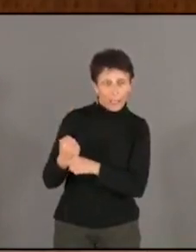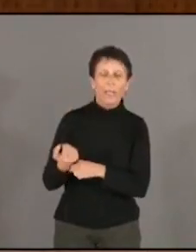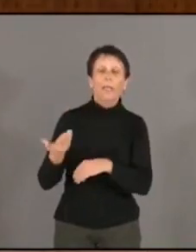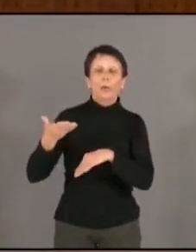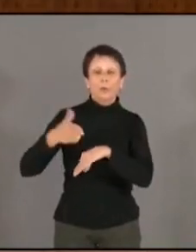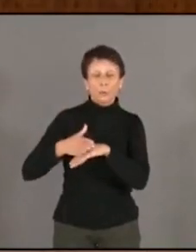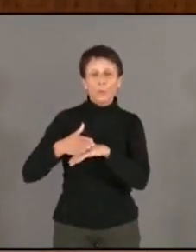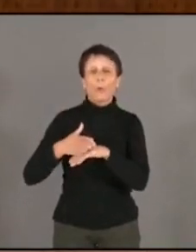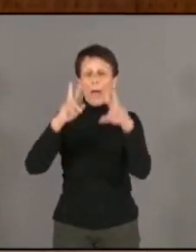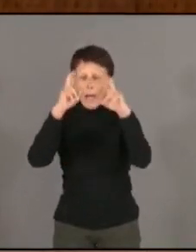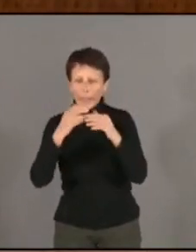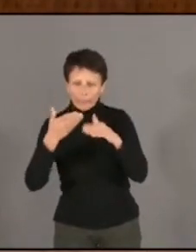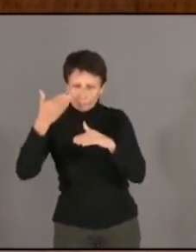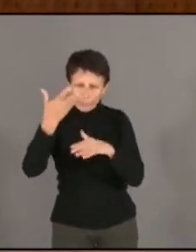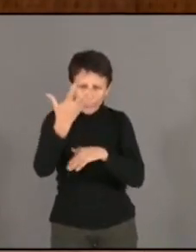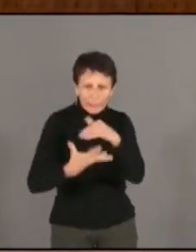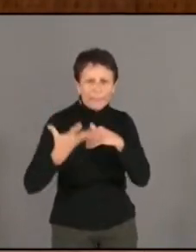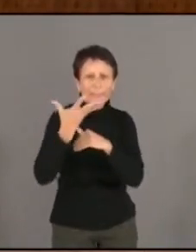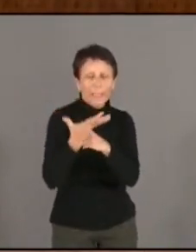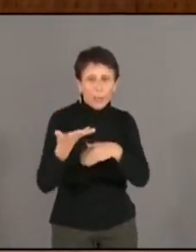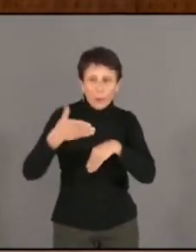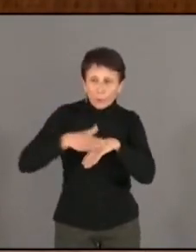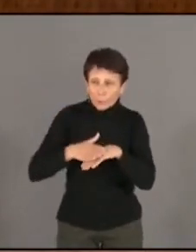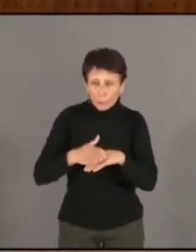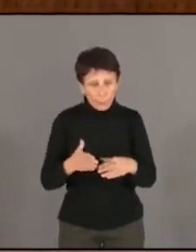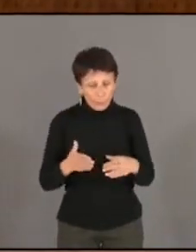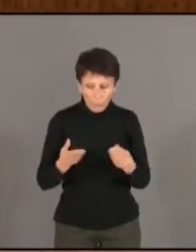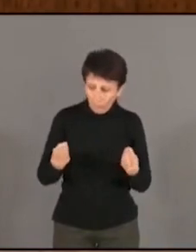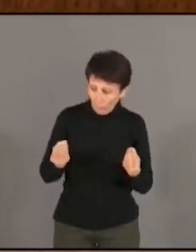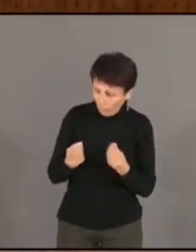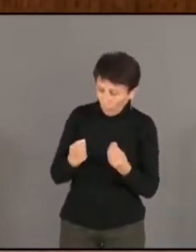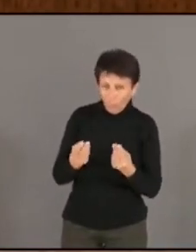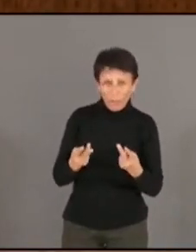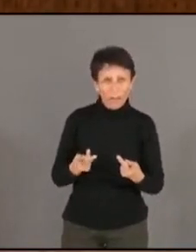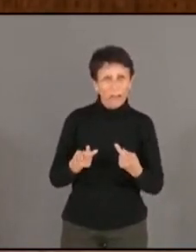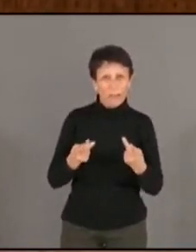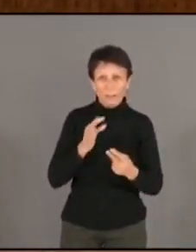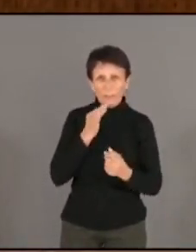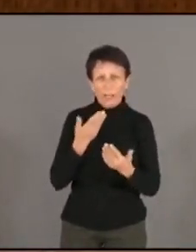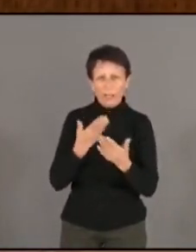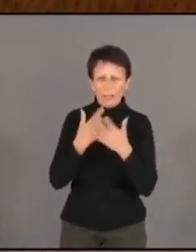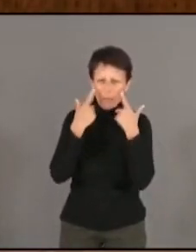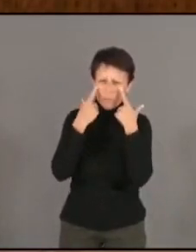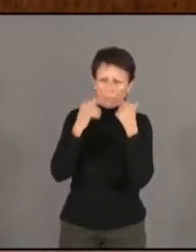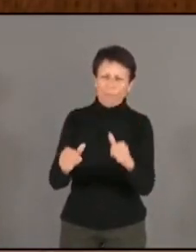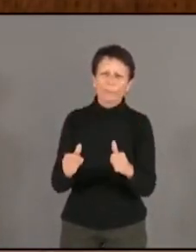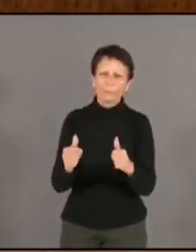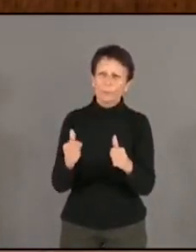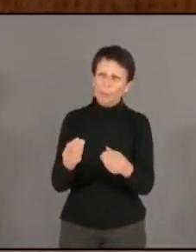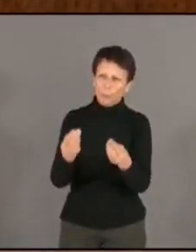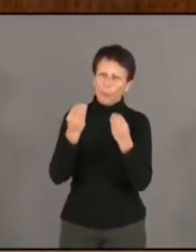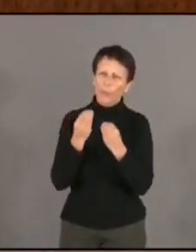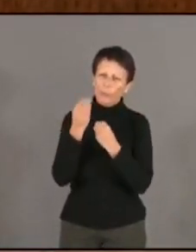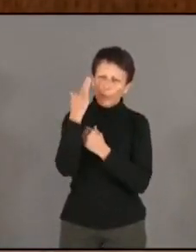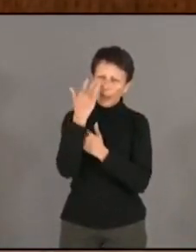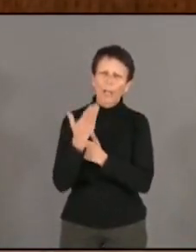prospective, 5 ans également. Or, rien ou si peu à ce sujet, c'est à la fois révélateur et extrêmement inquiétant. Vous